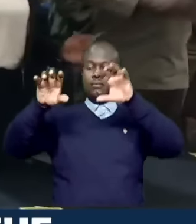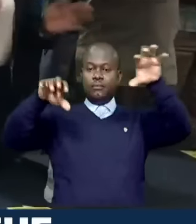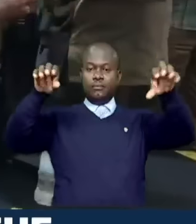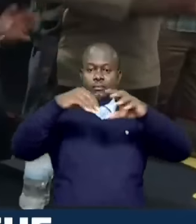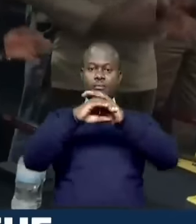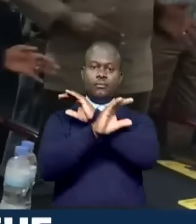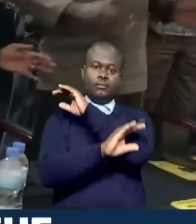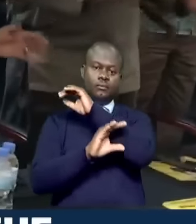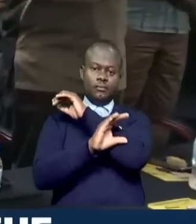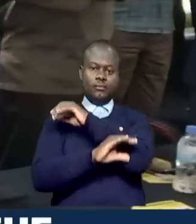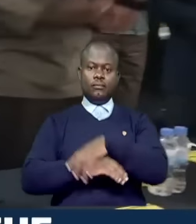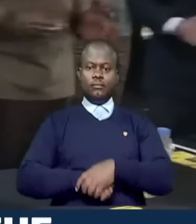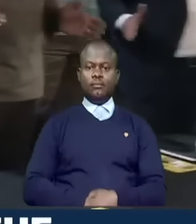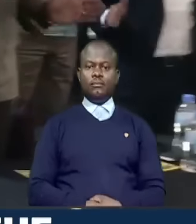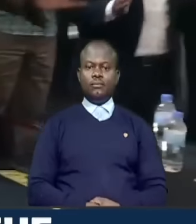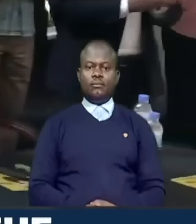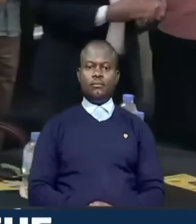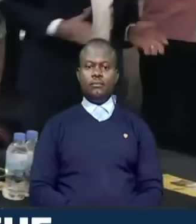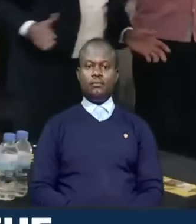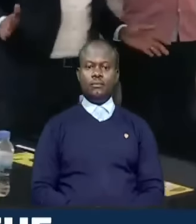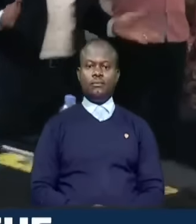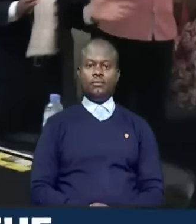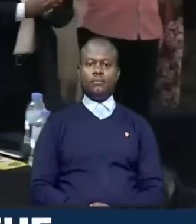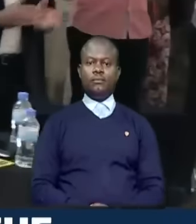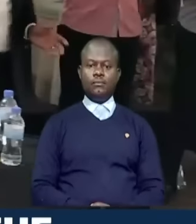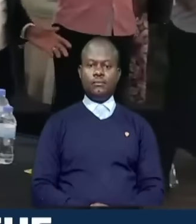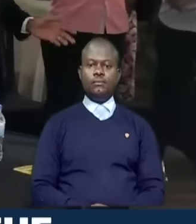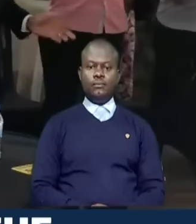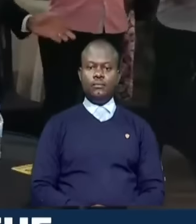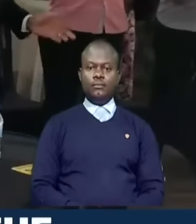tw'igihugu John Bicamo Mpaka Televiziyo Rwanda Ikirehe